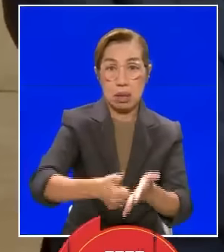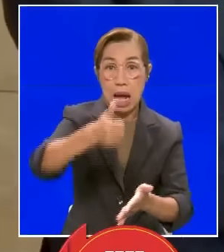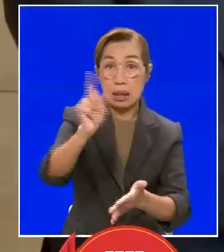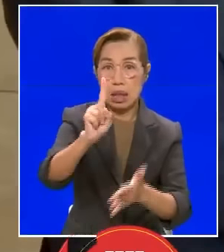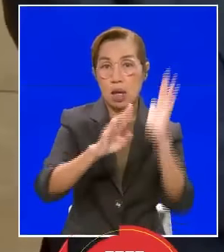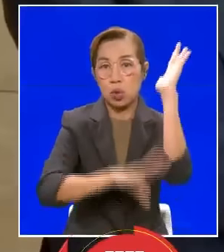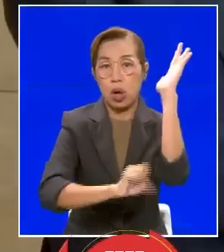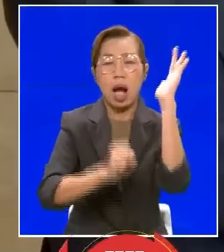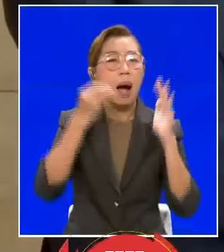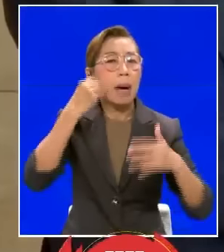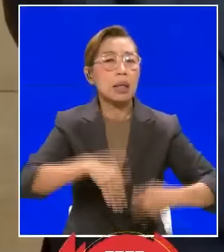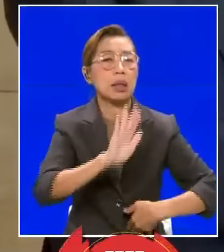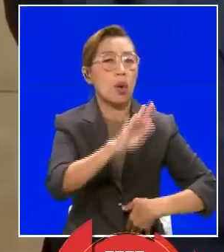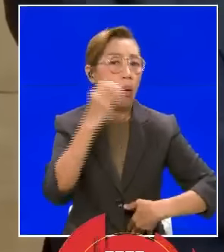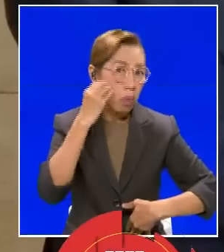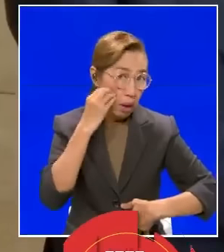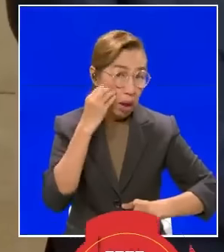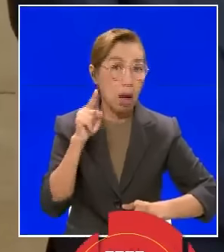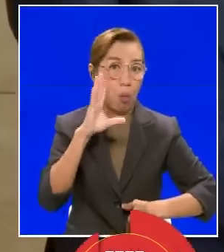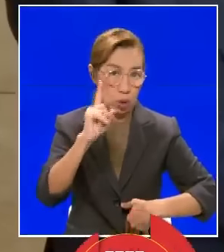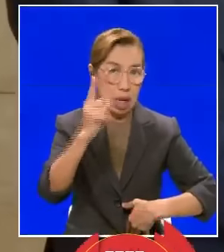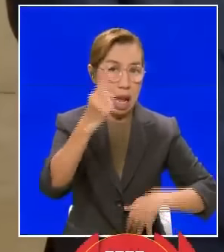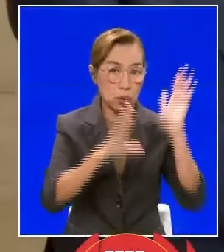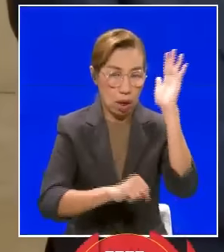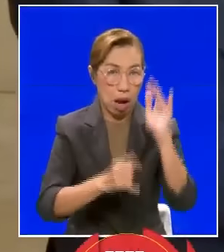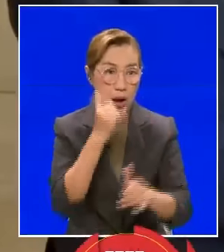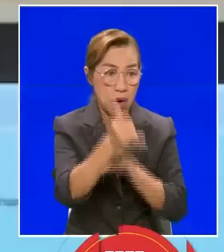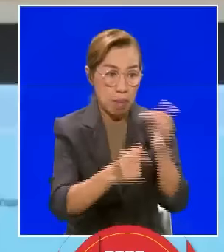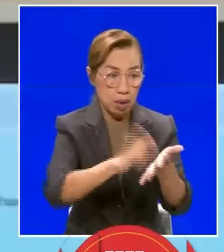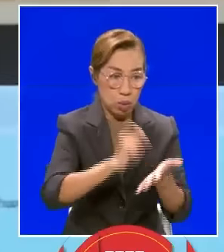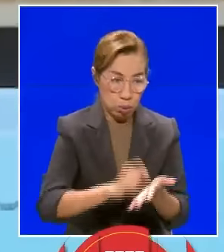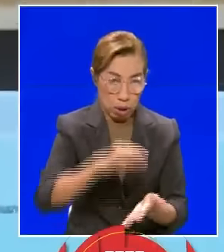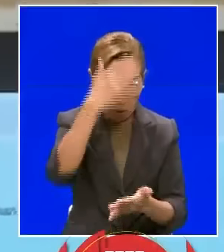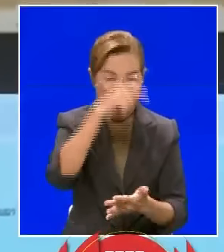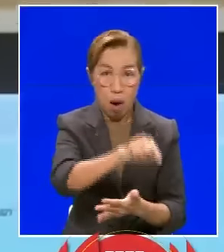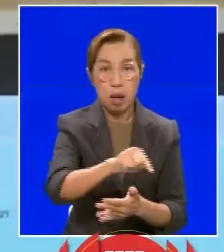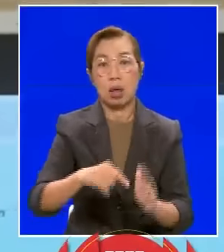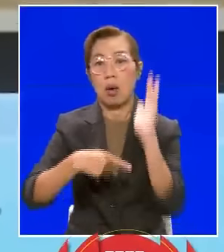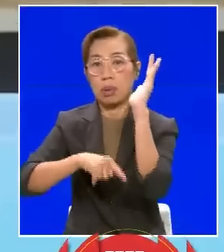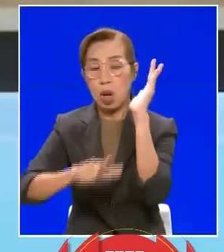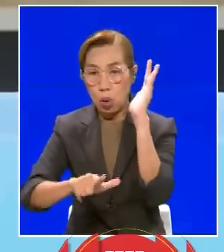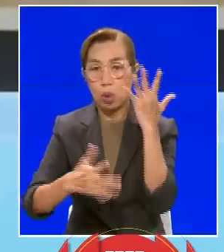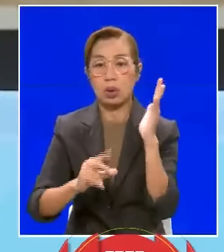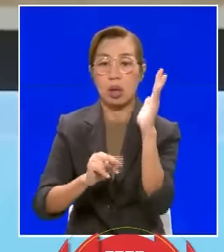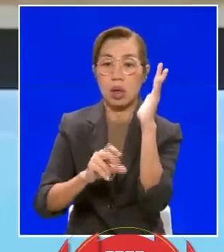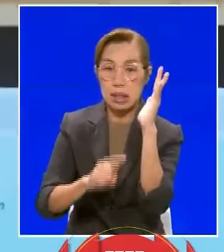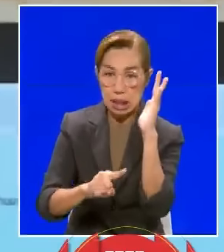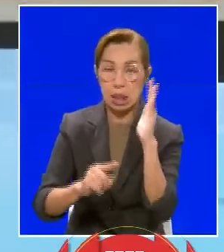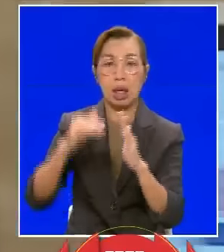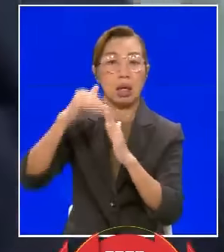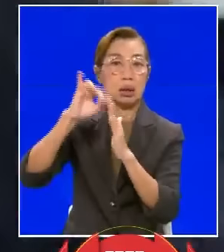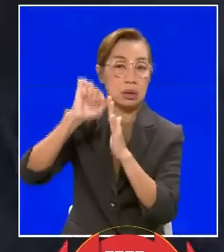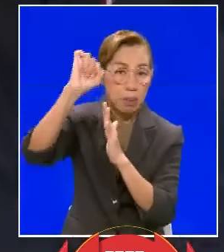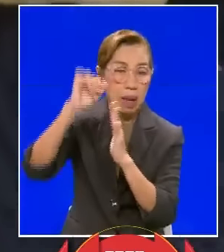ก็จะต่อด้วยจังหวัดพัทลุงนครศรีธรรมราชแล้วก็ขึ้นเหนือไปเชียงใหม่แล้วก็ไปอีสานอุดรชลบุ